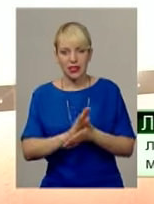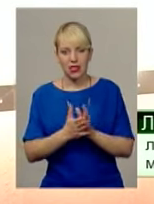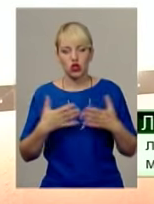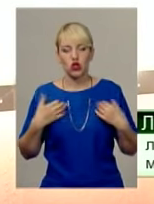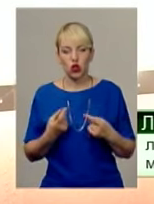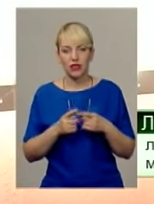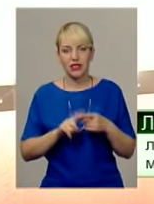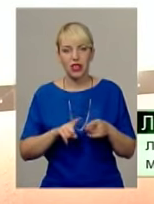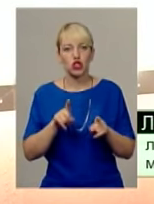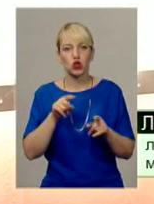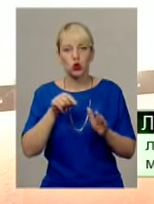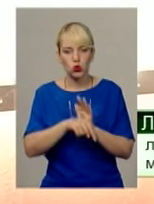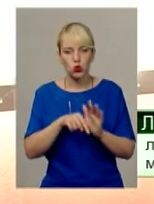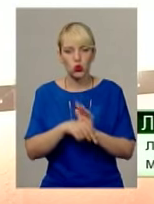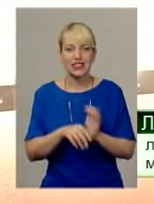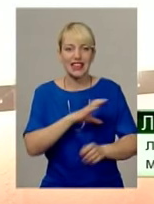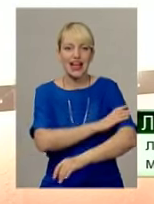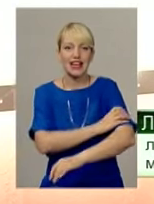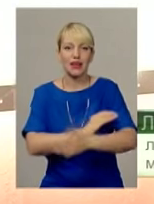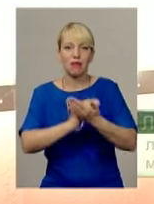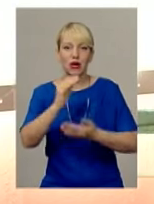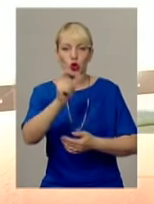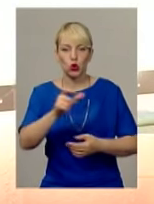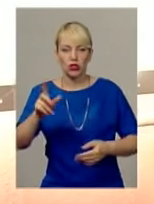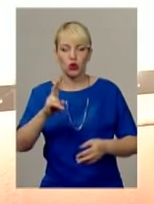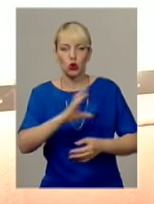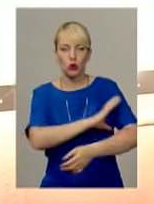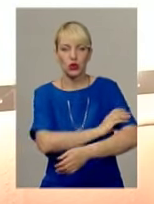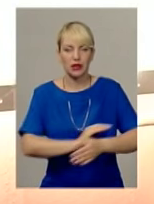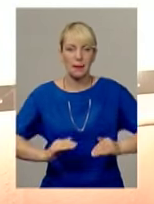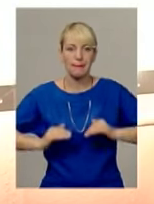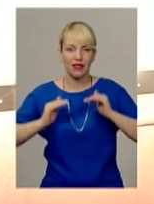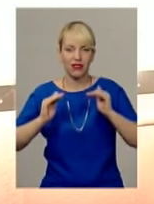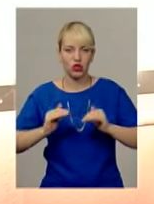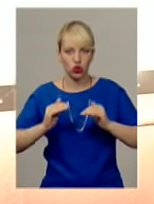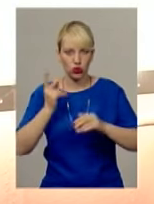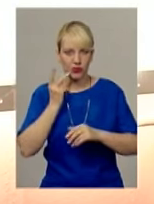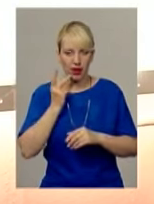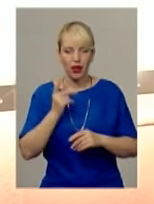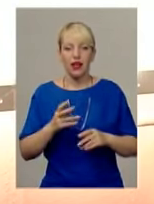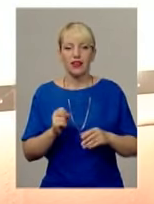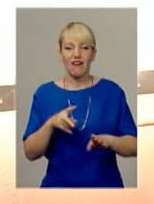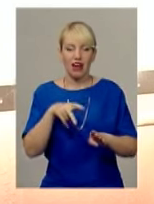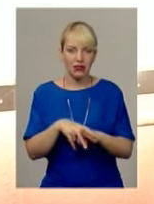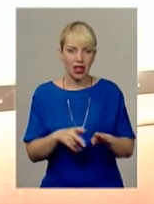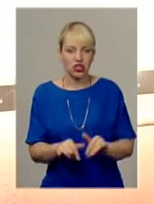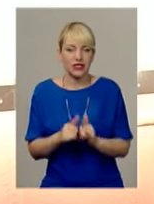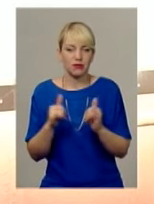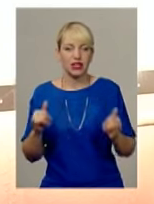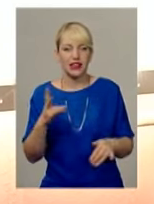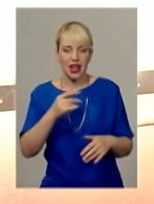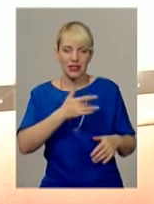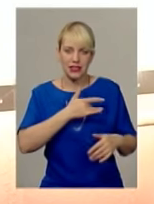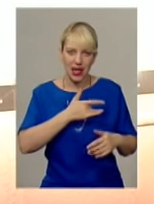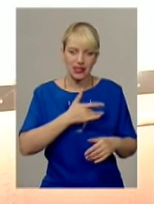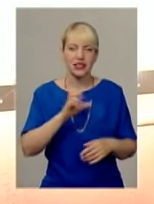це стосується гіпертоніків, яких тиск підвищується, навантаження збільшується на серце,